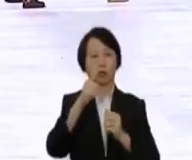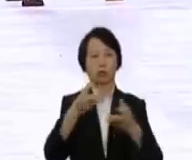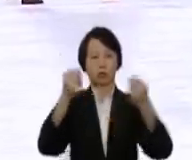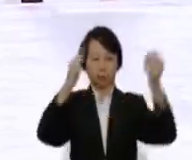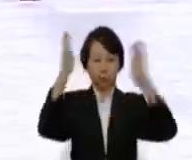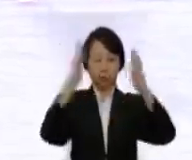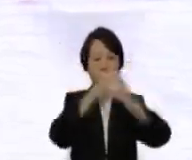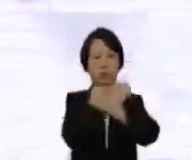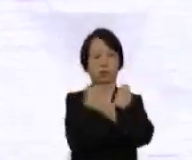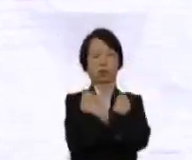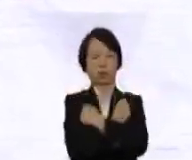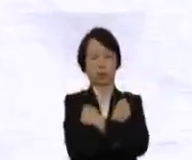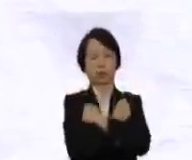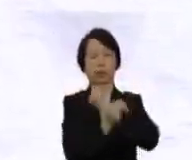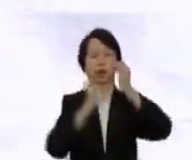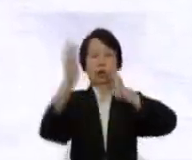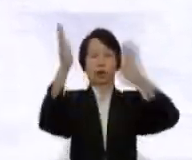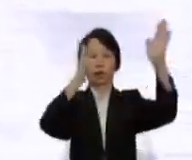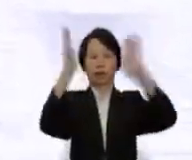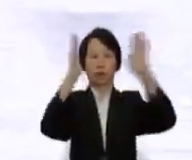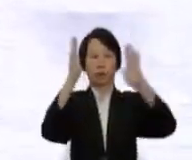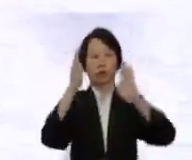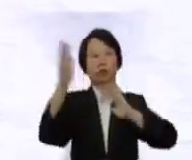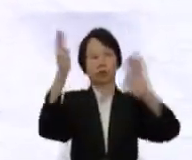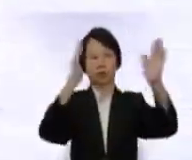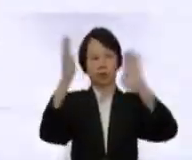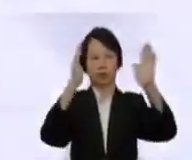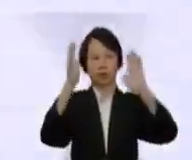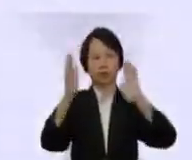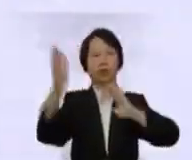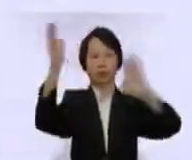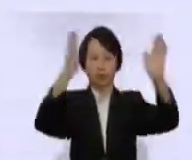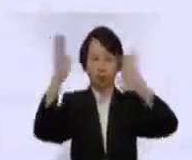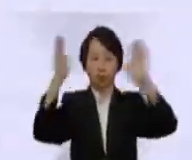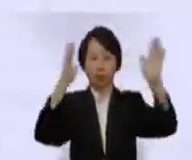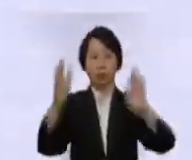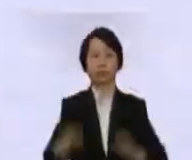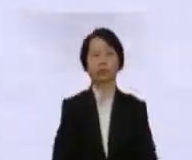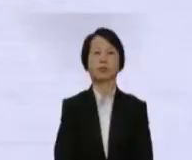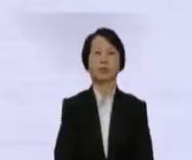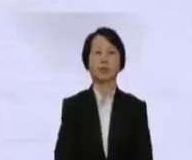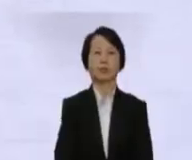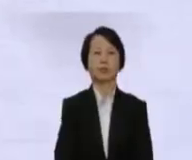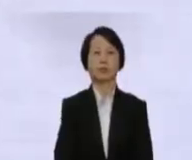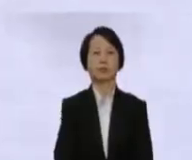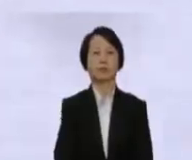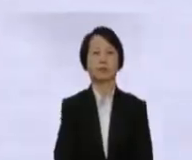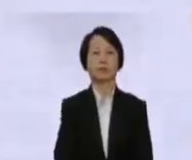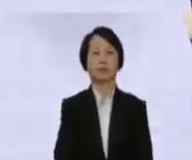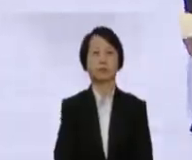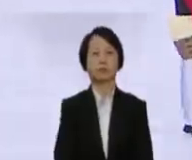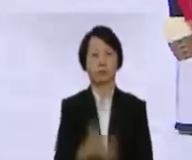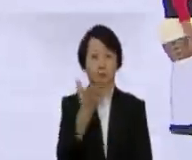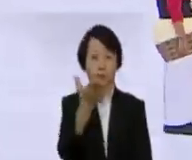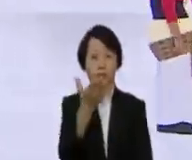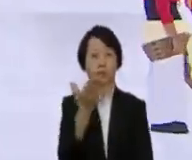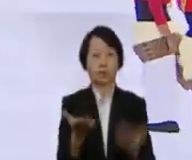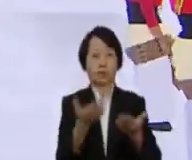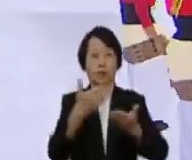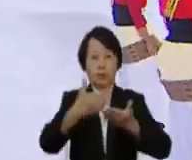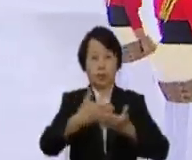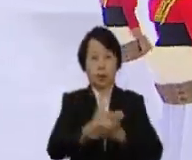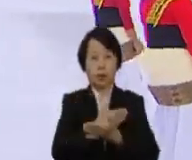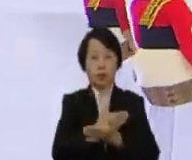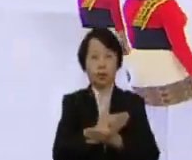air tercinta Malaysia, Malaysia, Malaysia. Ya, kepada anda yang mungkin baru